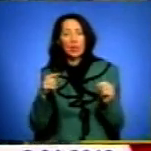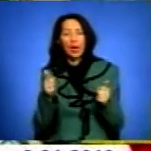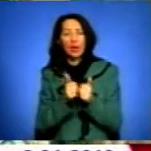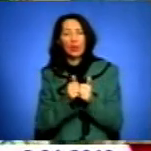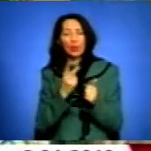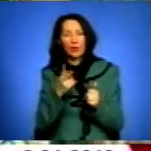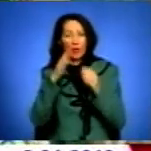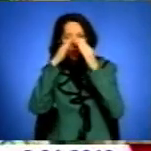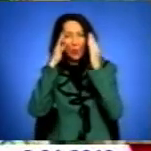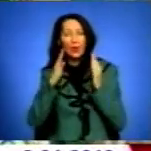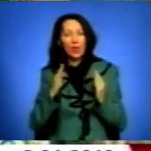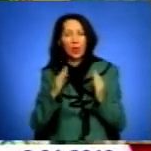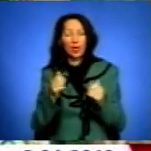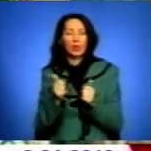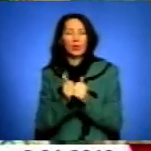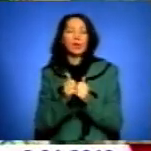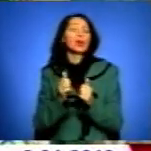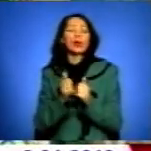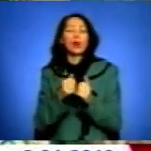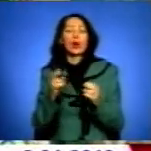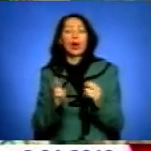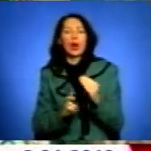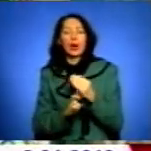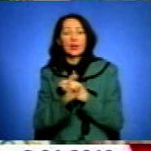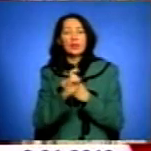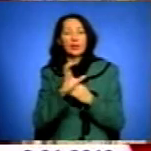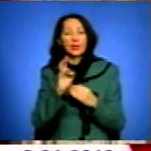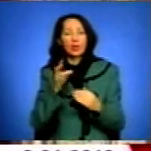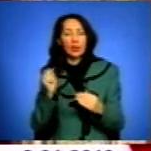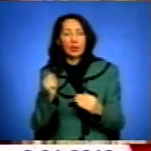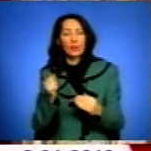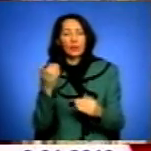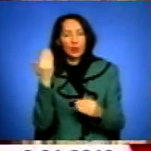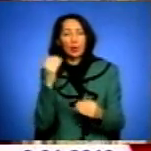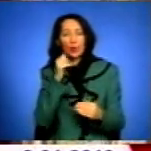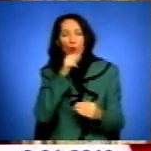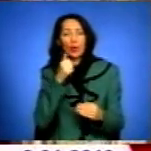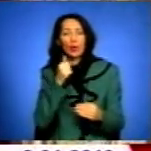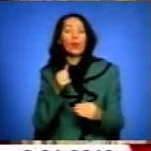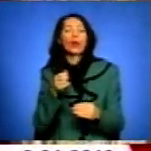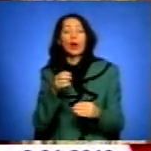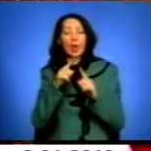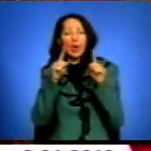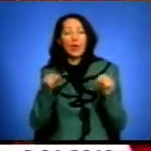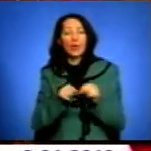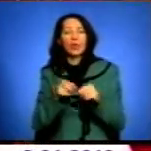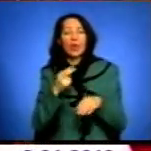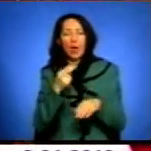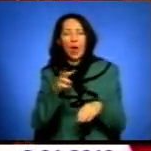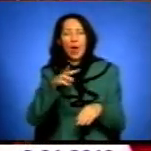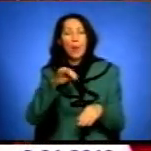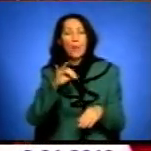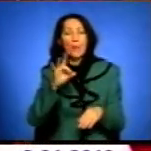року ікона мироточила протягом місяця. Молячись біля ікони, ми просимо про допомогу саму Богородицю. В кожній